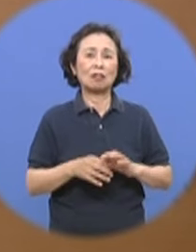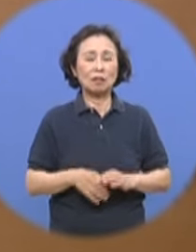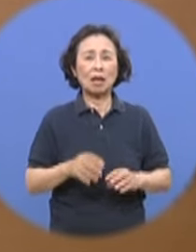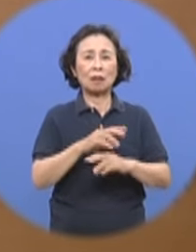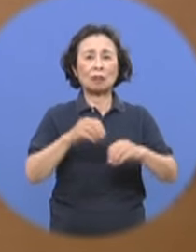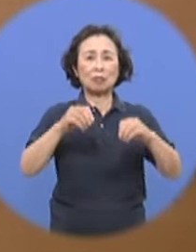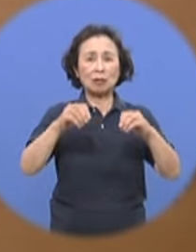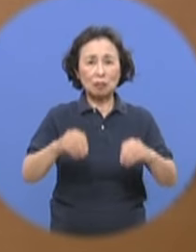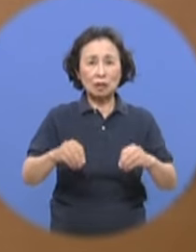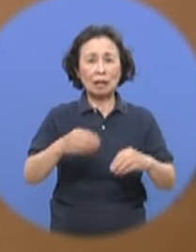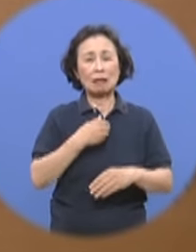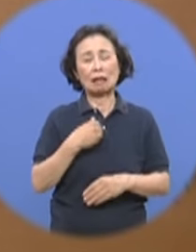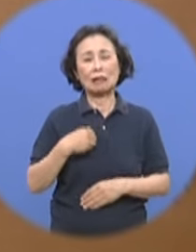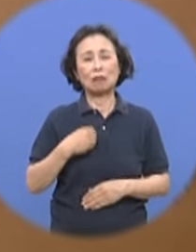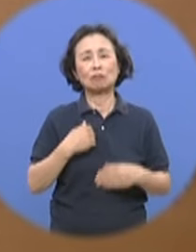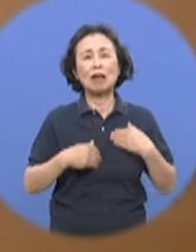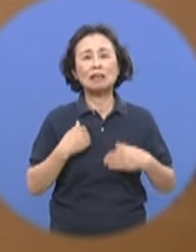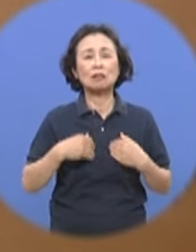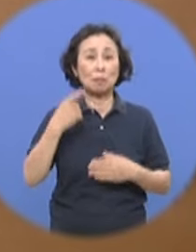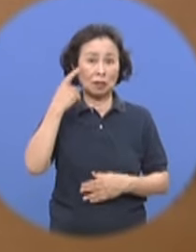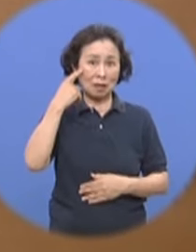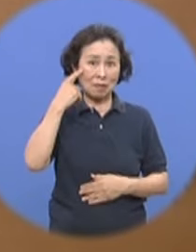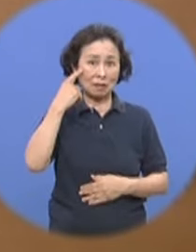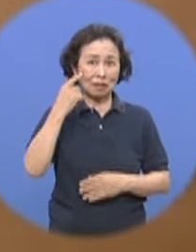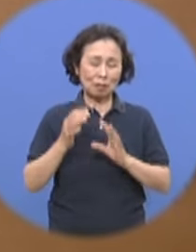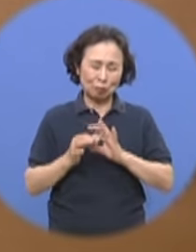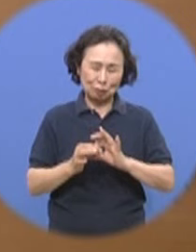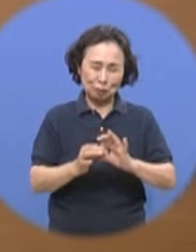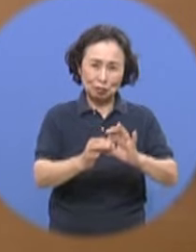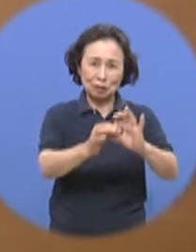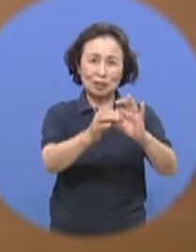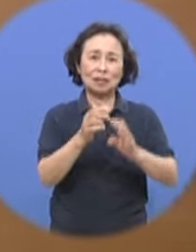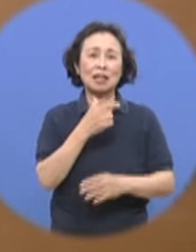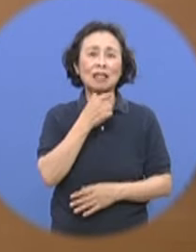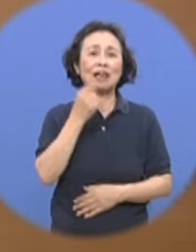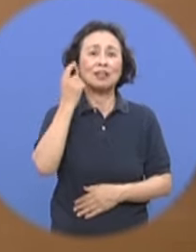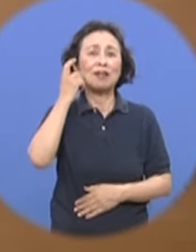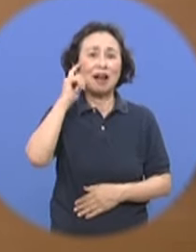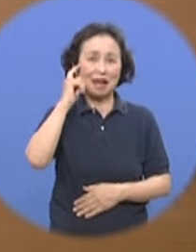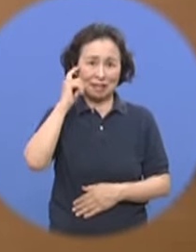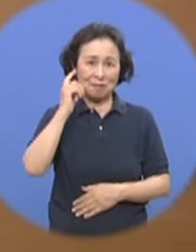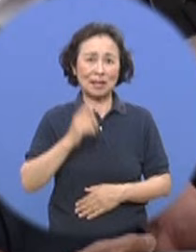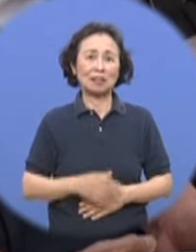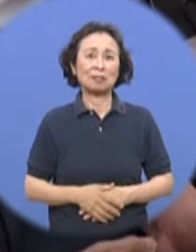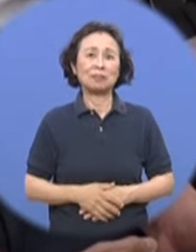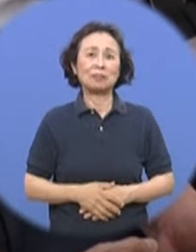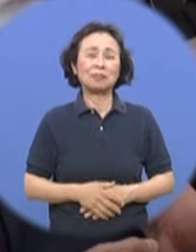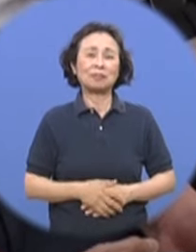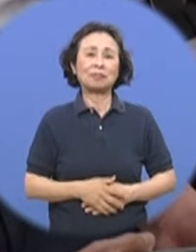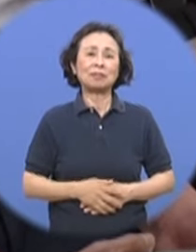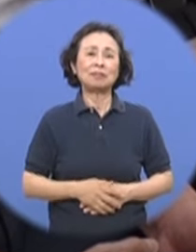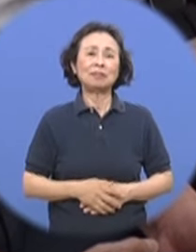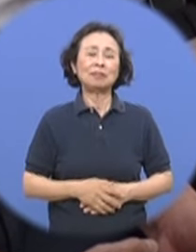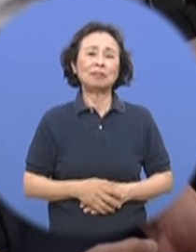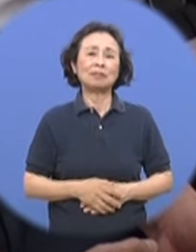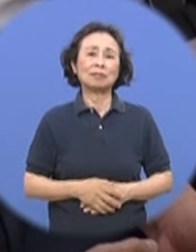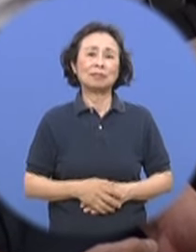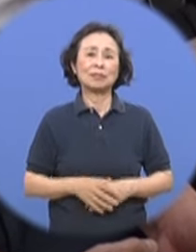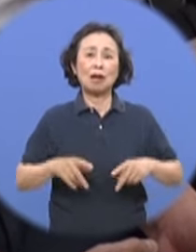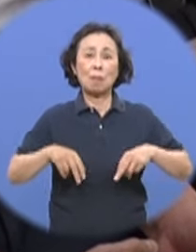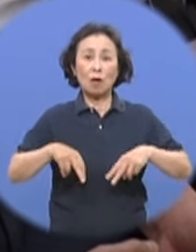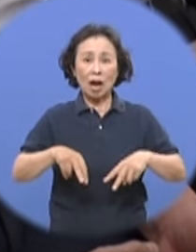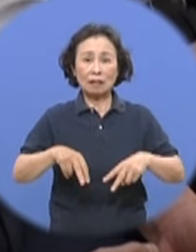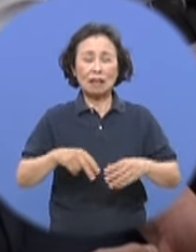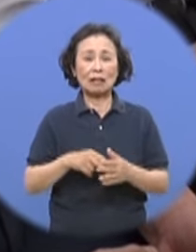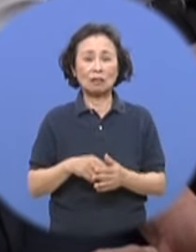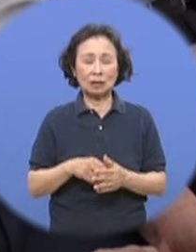変嬉しく思っていますし、できるだけ長く続けていきたいというふうに考えているところです。 ボランティアと